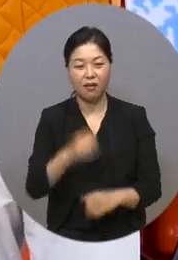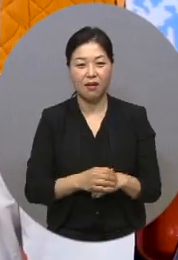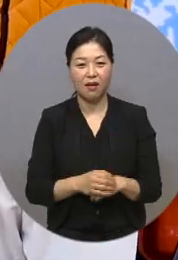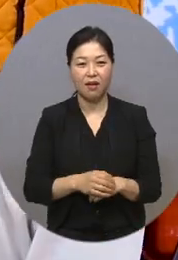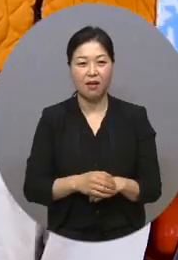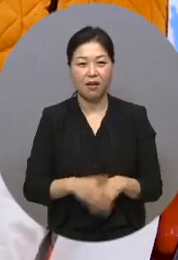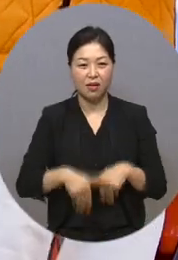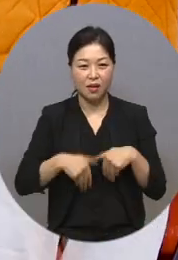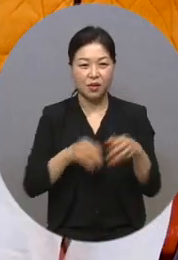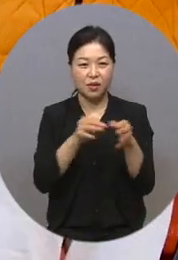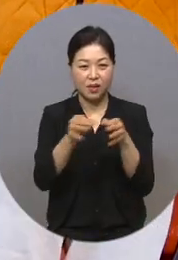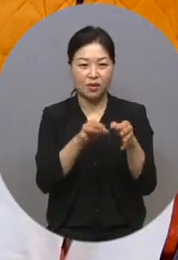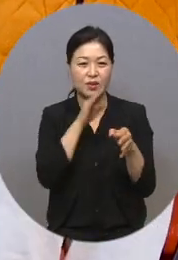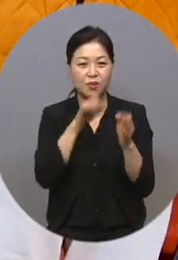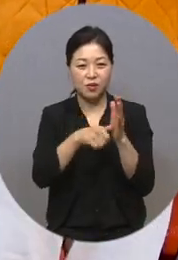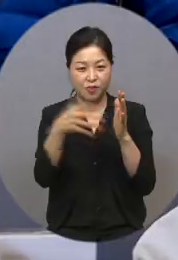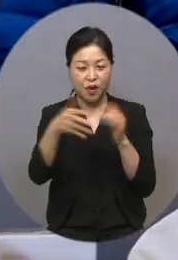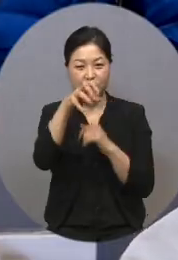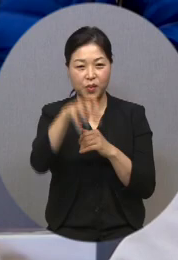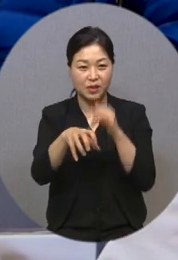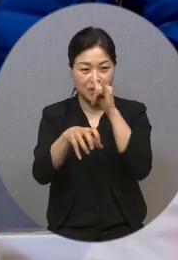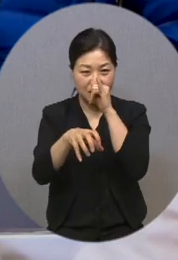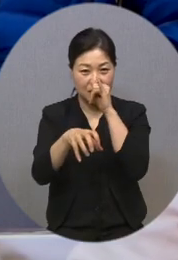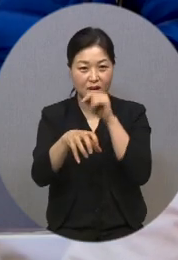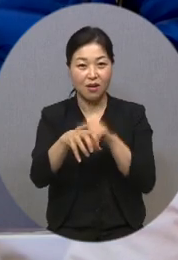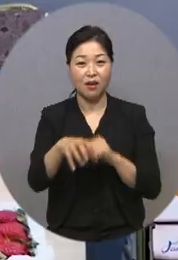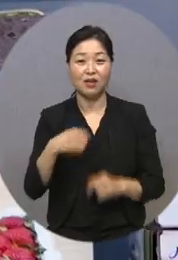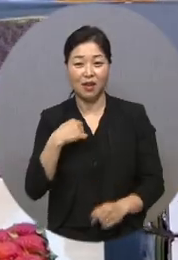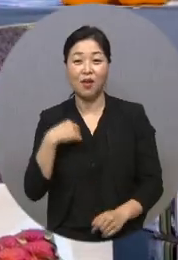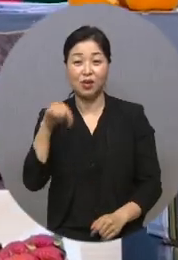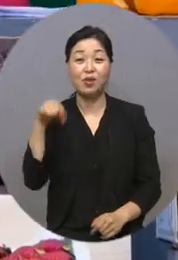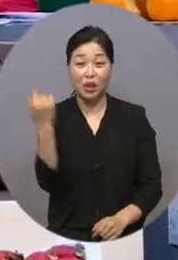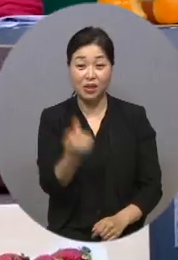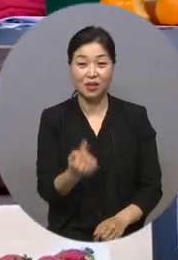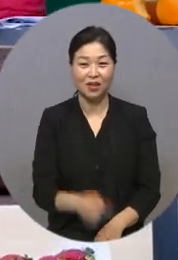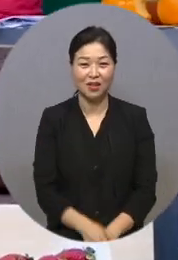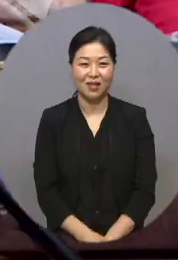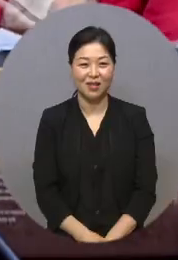장터라고 굉장히 유명한 장터가 있는데요. 우리가 거기서 옮겨.